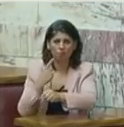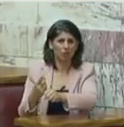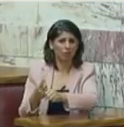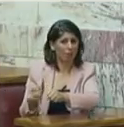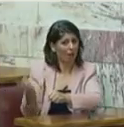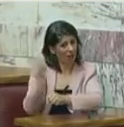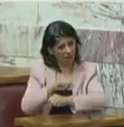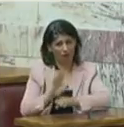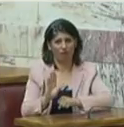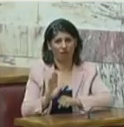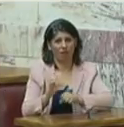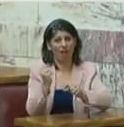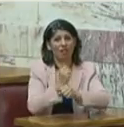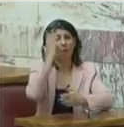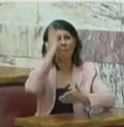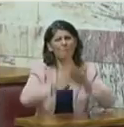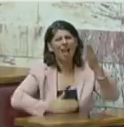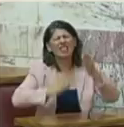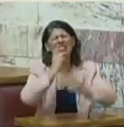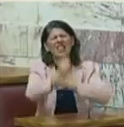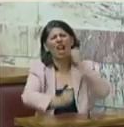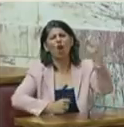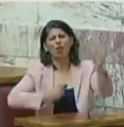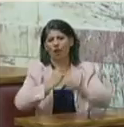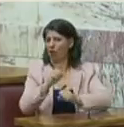το λέμε εργασιακό μεσαίωνα και όχι ελεύθερο ανταγωνισμό.